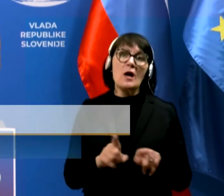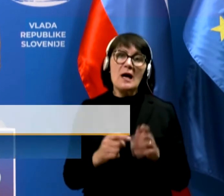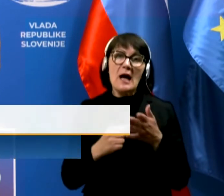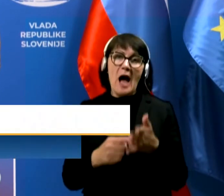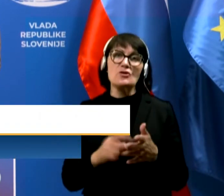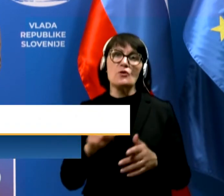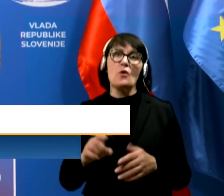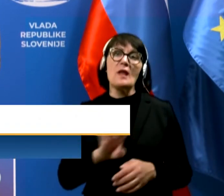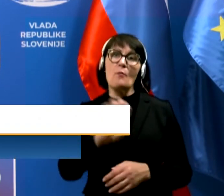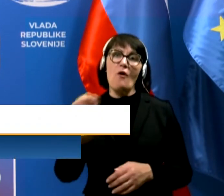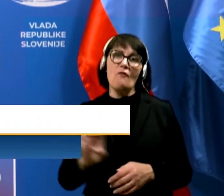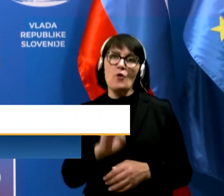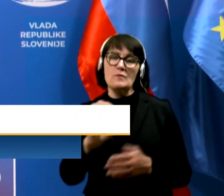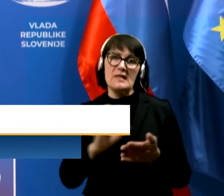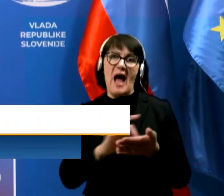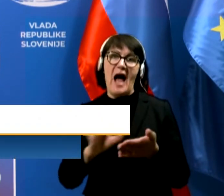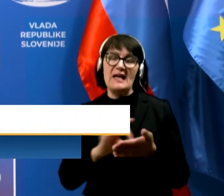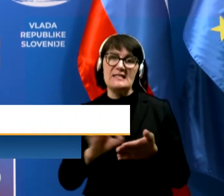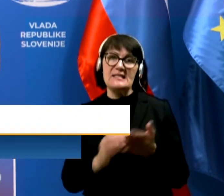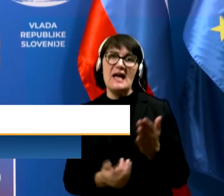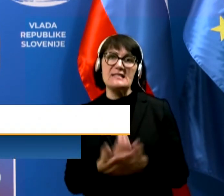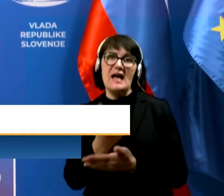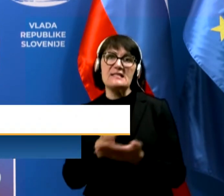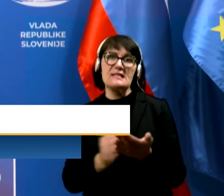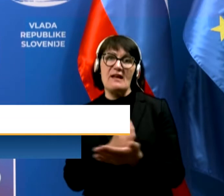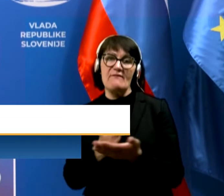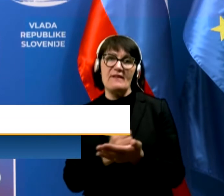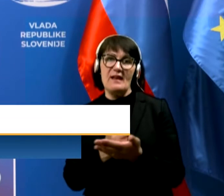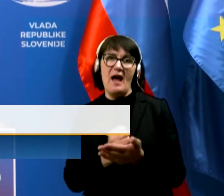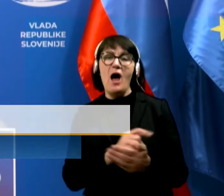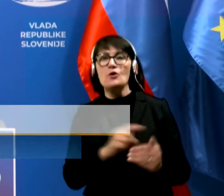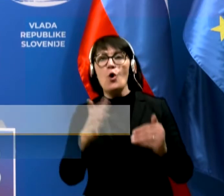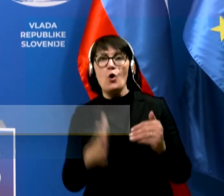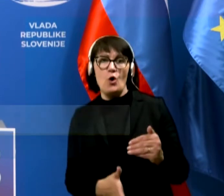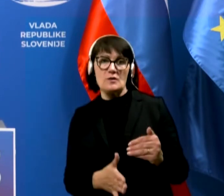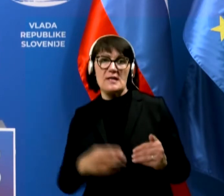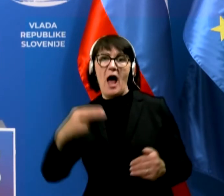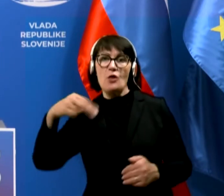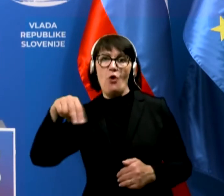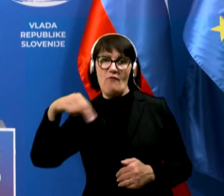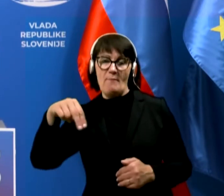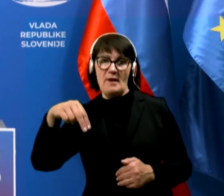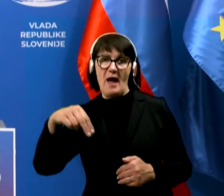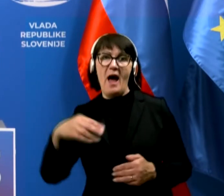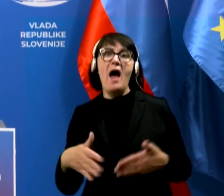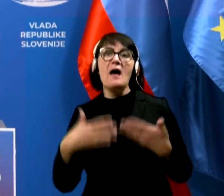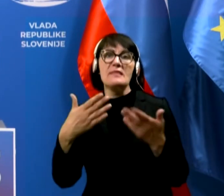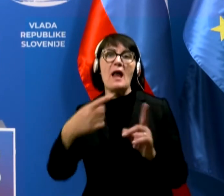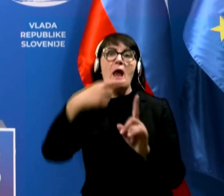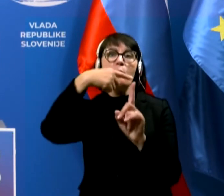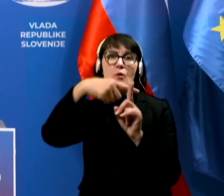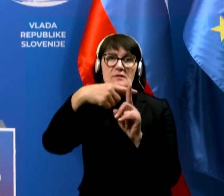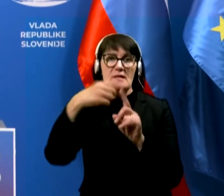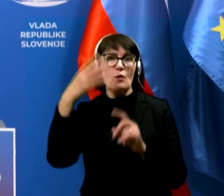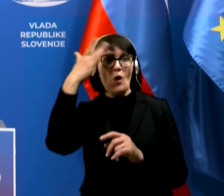na to, da bo Evropska agencija za zdravila do konca novembra dala pozitivno